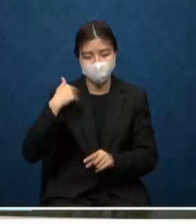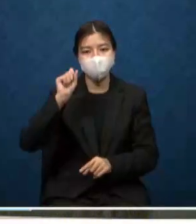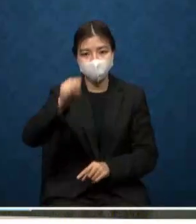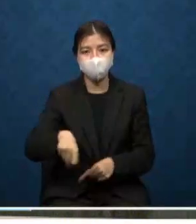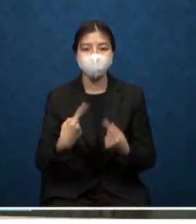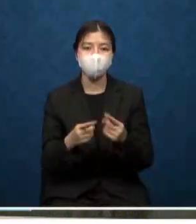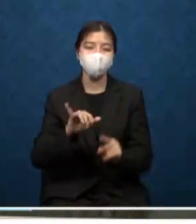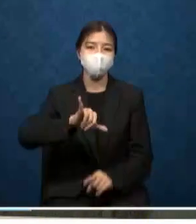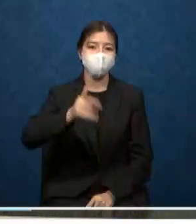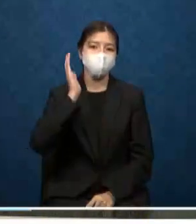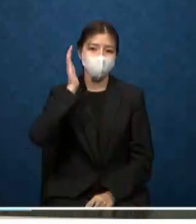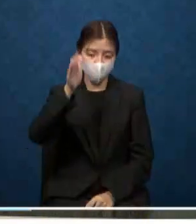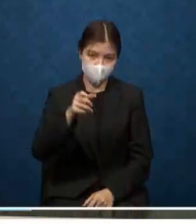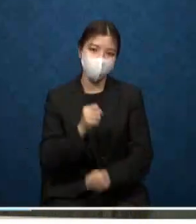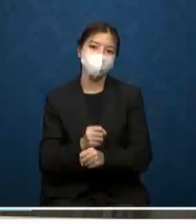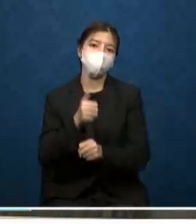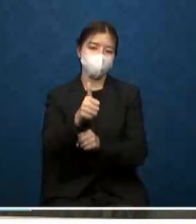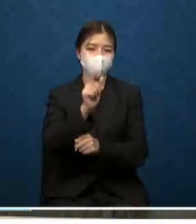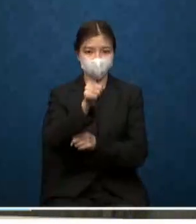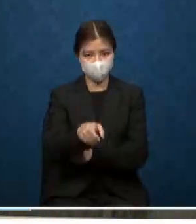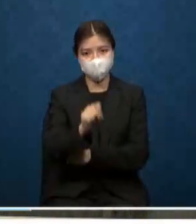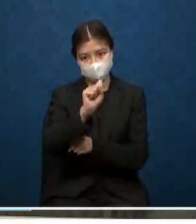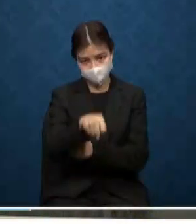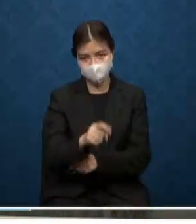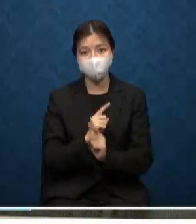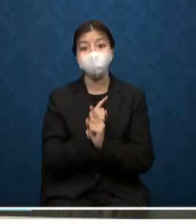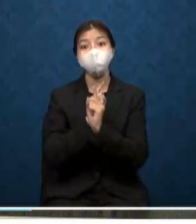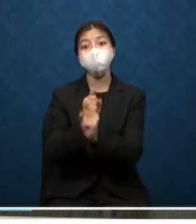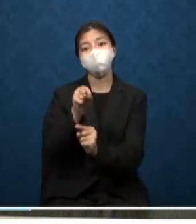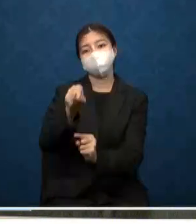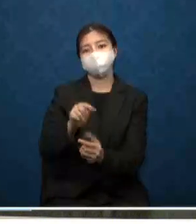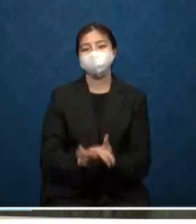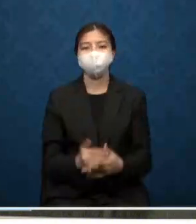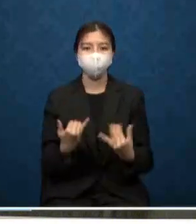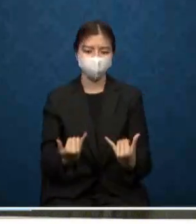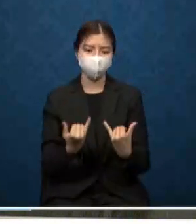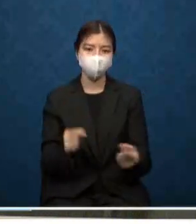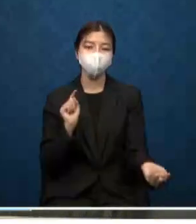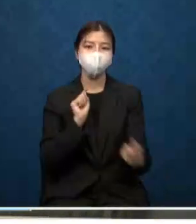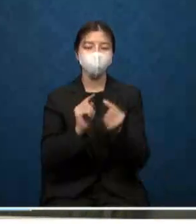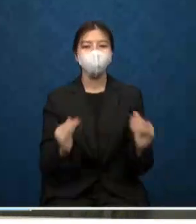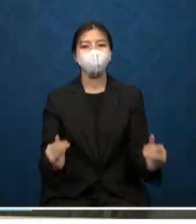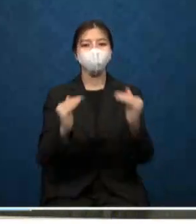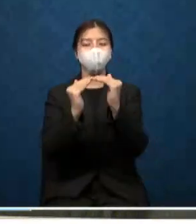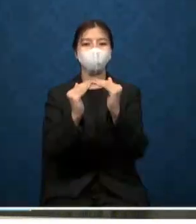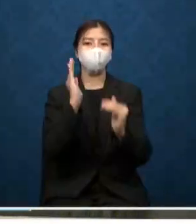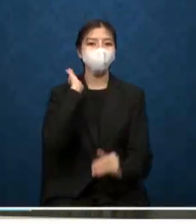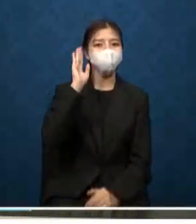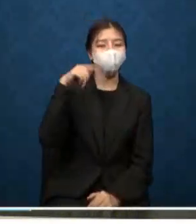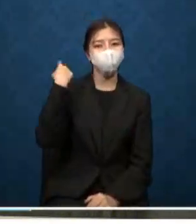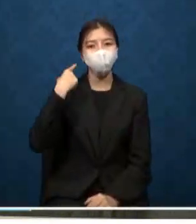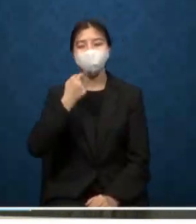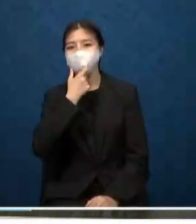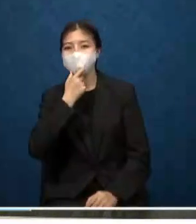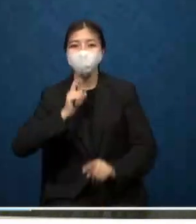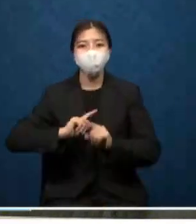ถามว่ามีโอกาสเป็นไปได้ไหมมีโอกาสครับดังนั้นการพูดถึงเรื่องความเสมอภาคทางเพศเนี่ยจึงพูดให้ครบ